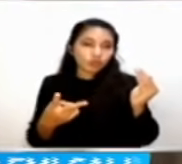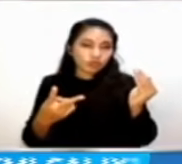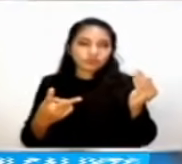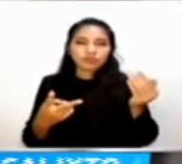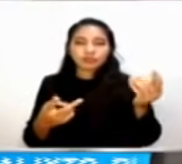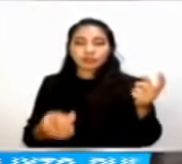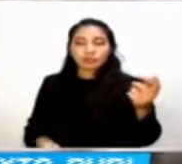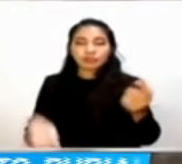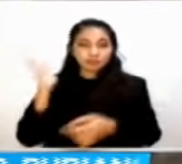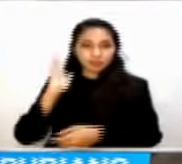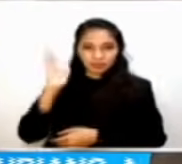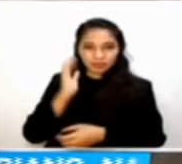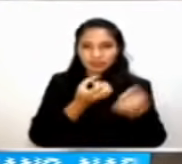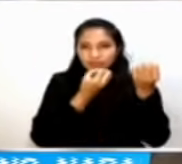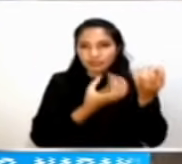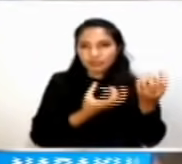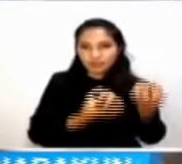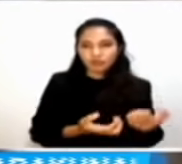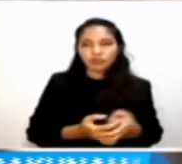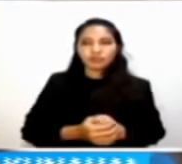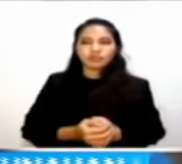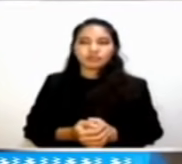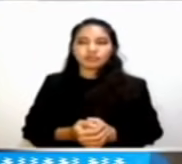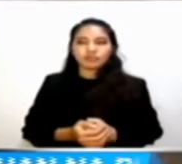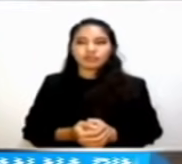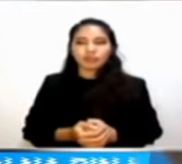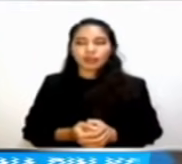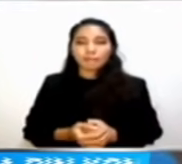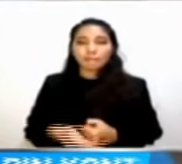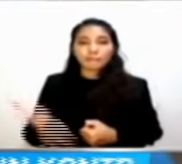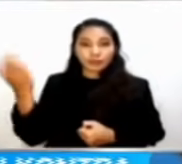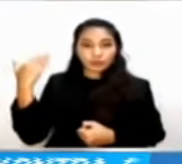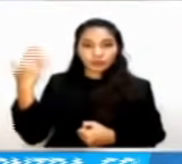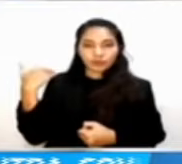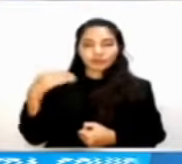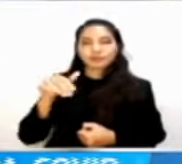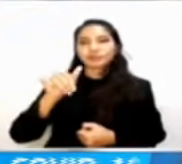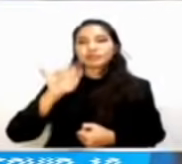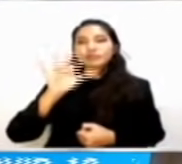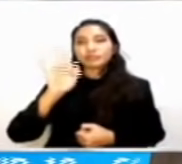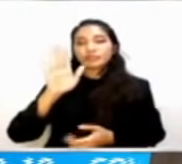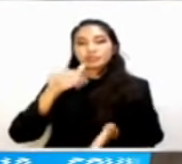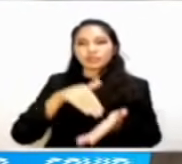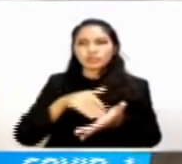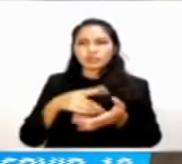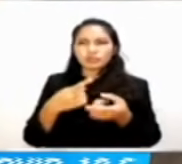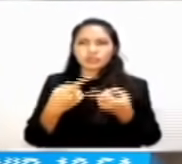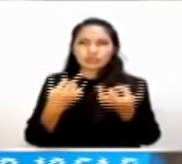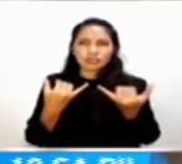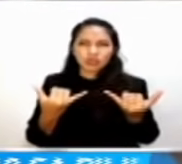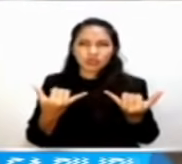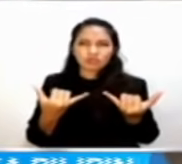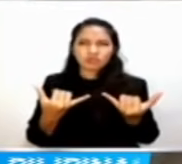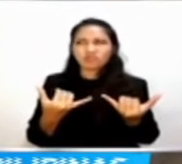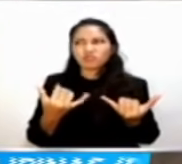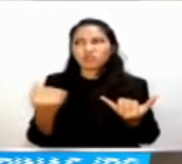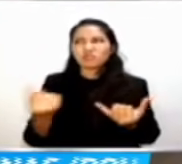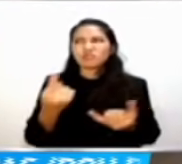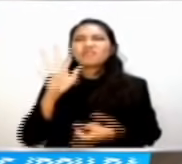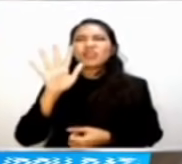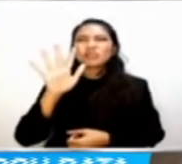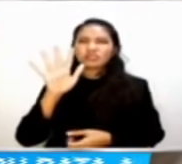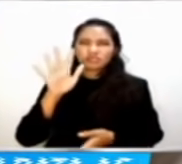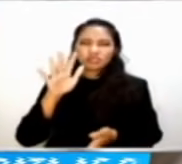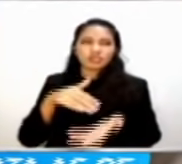lahat eh. Kung dati po nakaka-15K kami sa maghapon, ngayon po siguro 5 lang, ganun. Buti kahit papano po